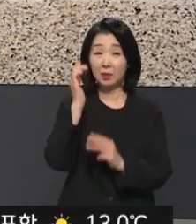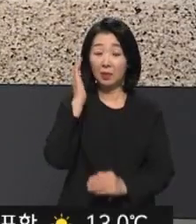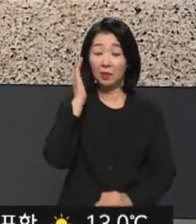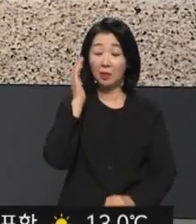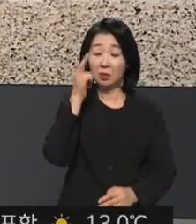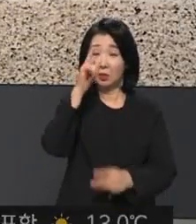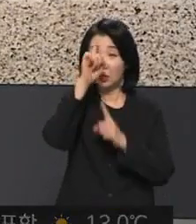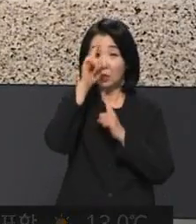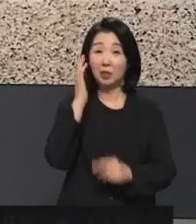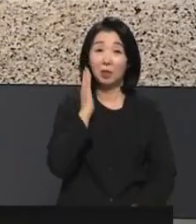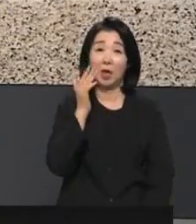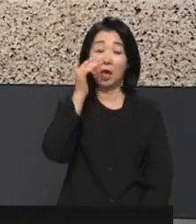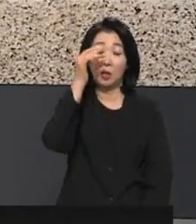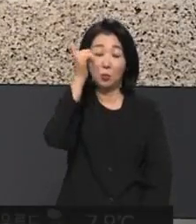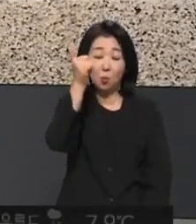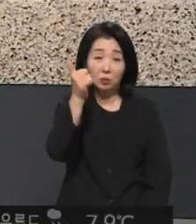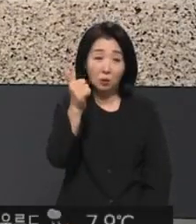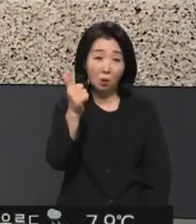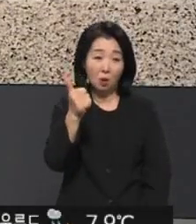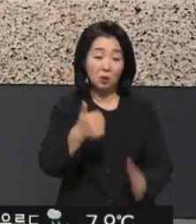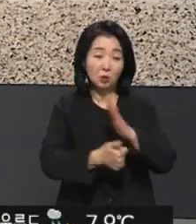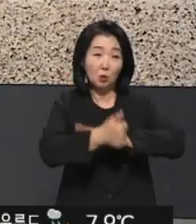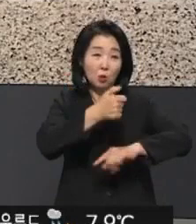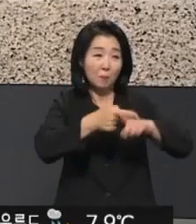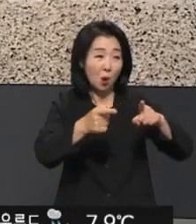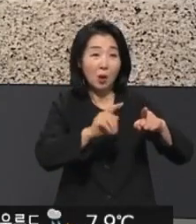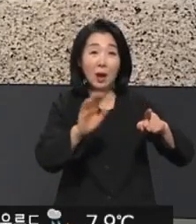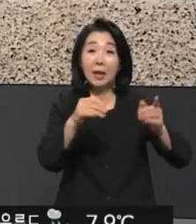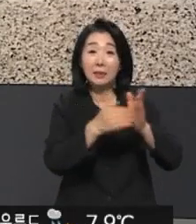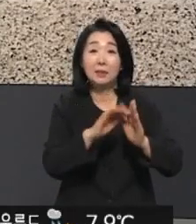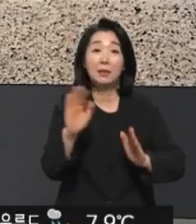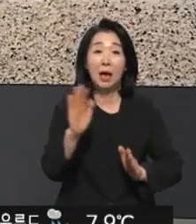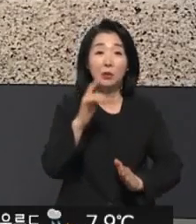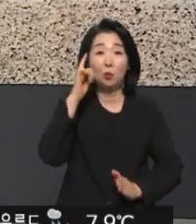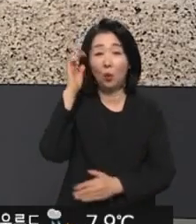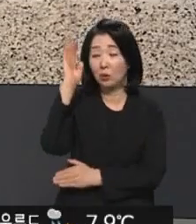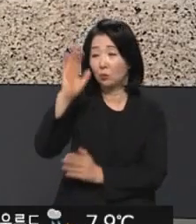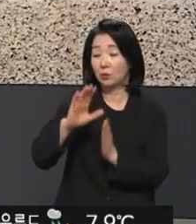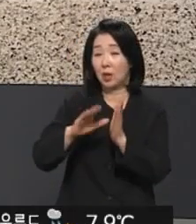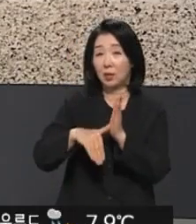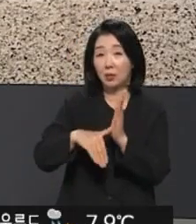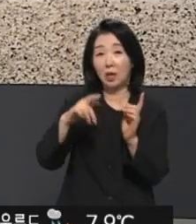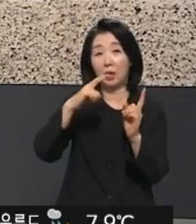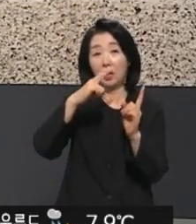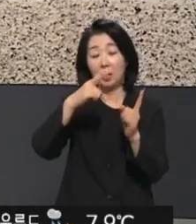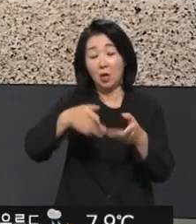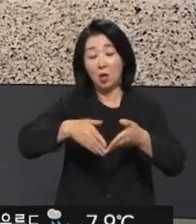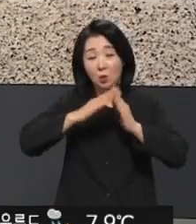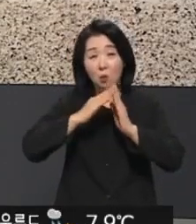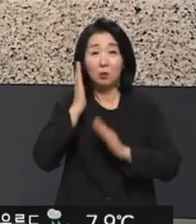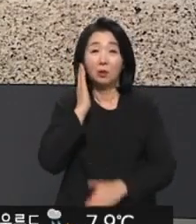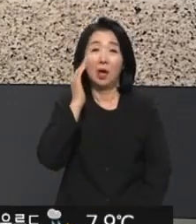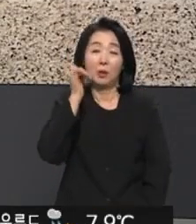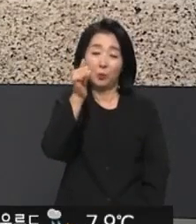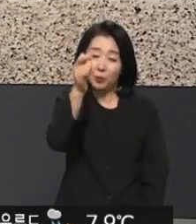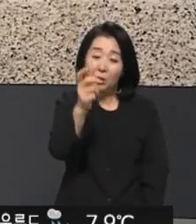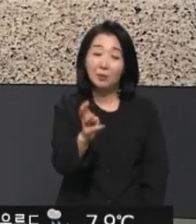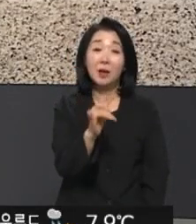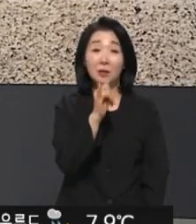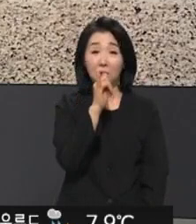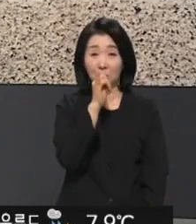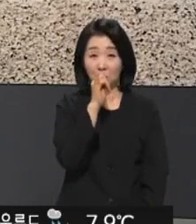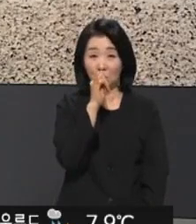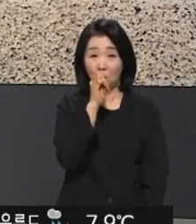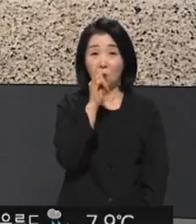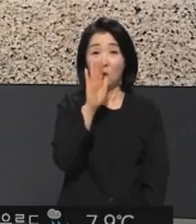제대로 평가하는 데서 그칠 것 같지 않습니다. 이 축사에서 건국 대통령을 여러 차례 언급한 박민식 처장을 보더라도